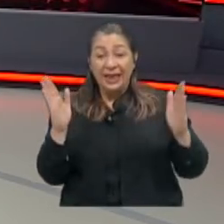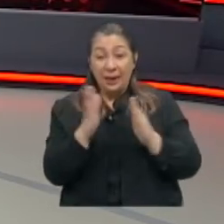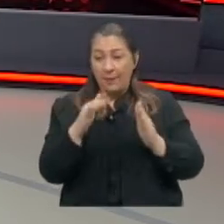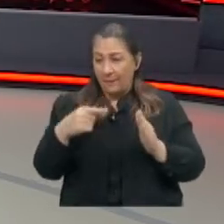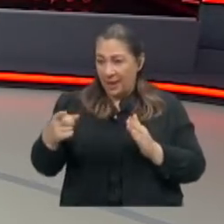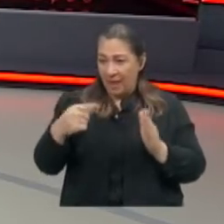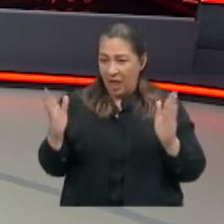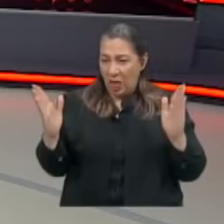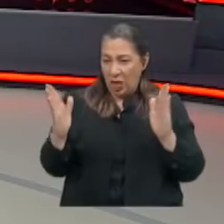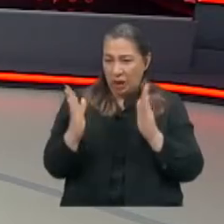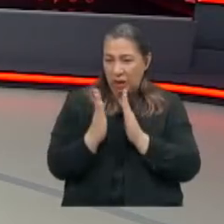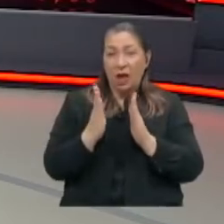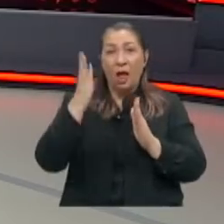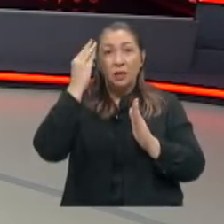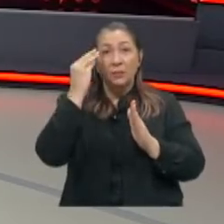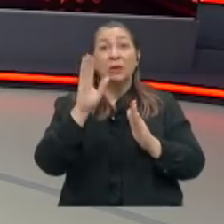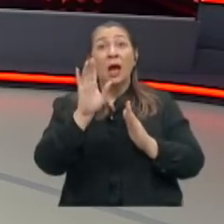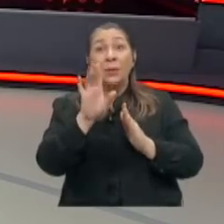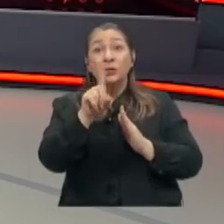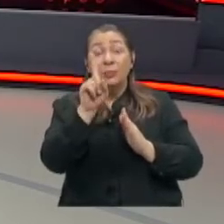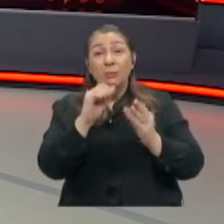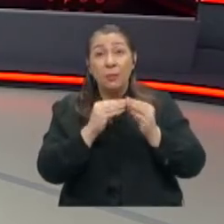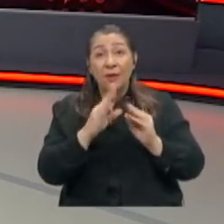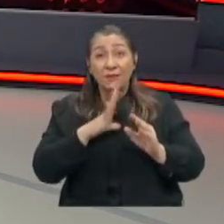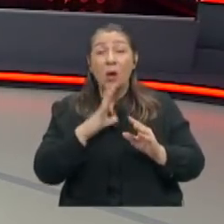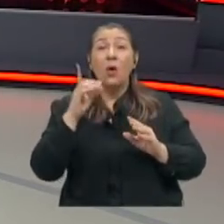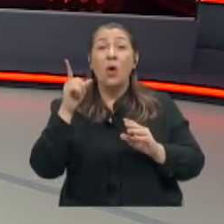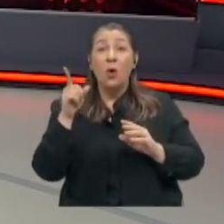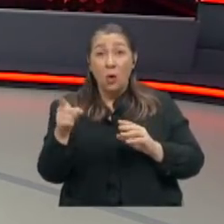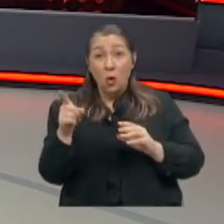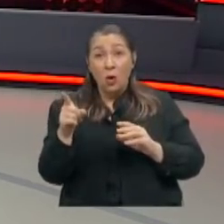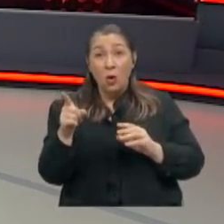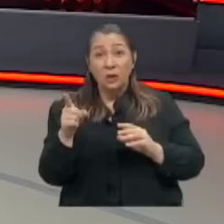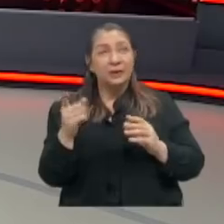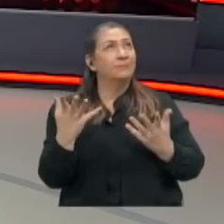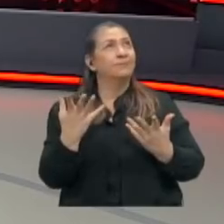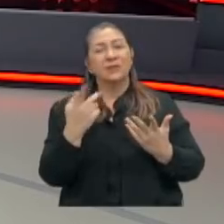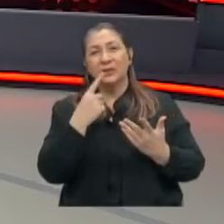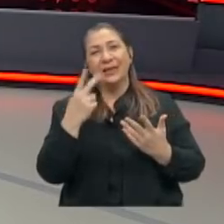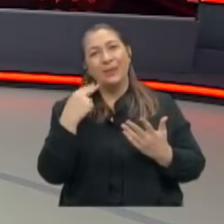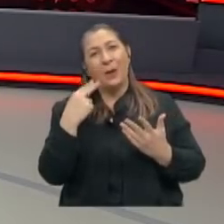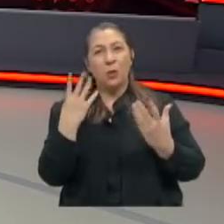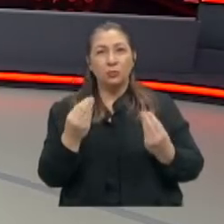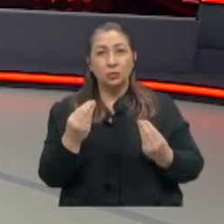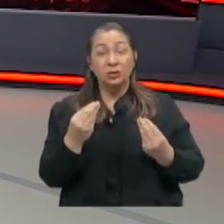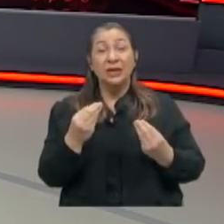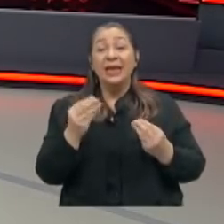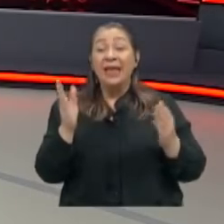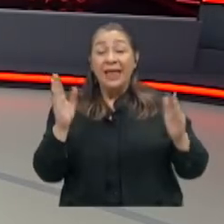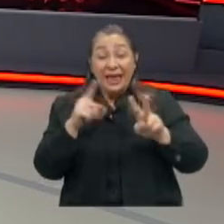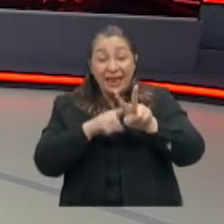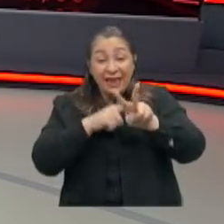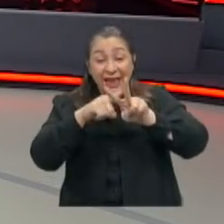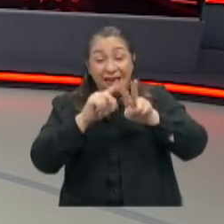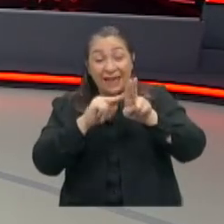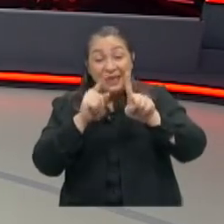birbirine yakınlaşma anlamında filan kullanıyor diyor. Yalnız şöyle bir sorun var. O tabii nasıl söyleyeyim, nazik davranmış. Yakınsamanın şöyle